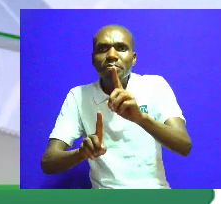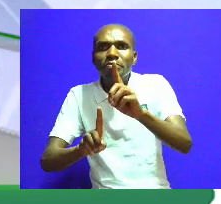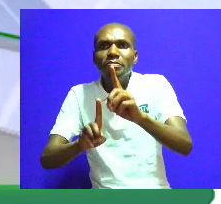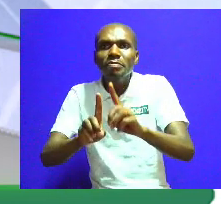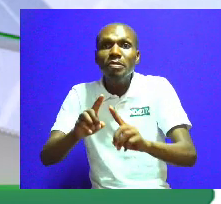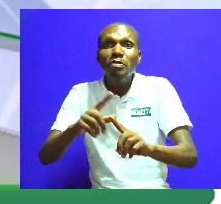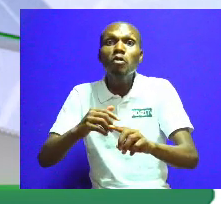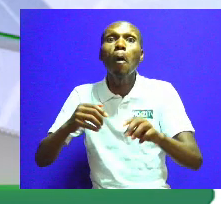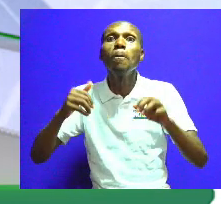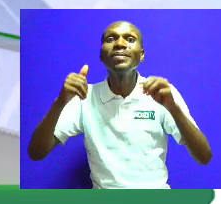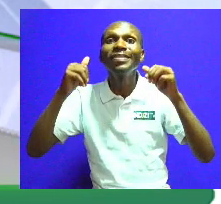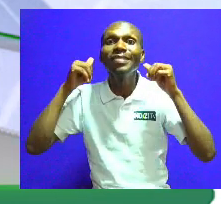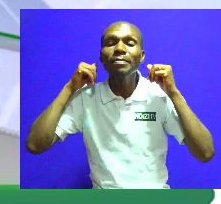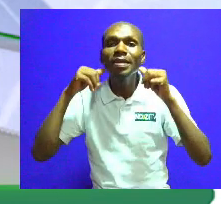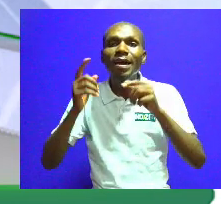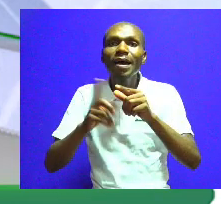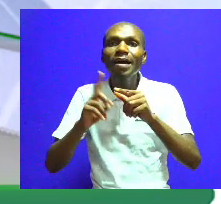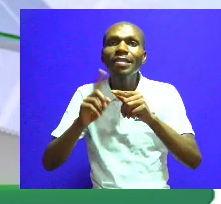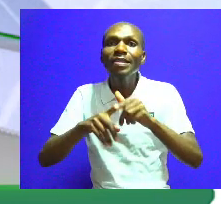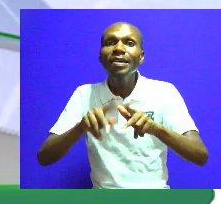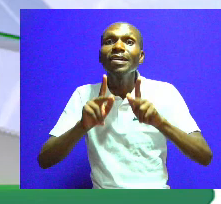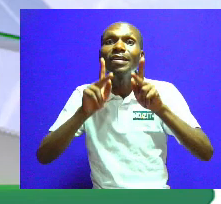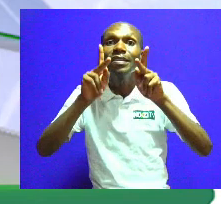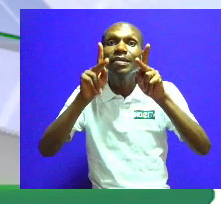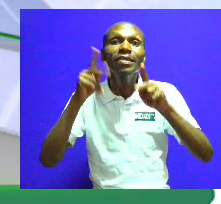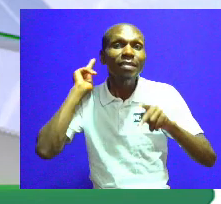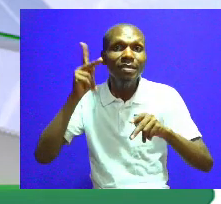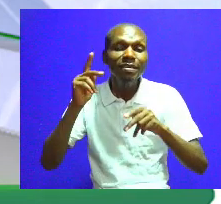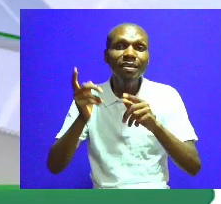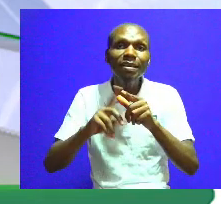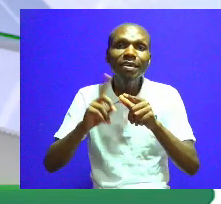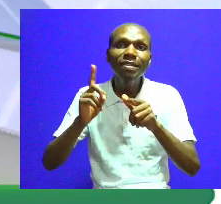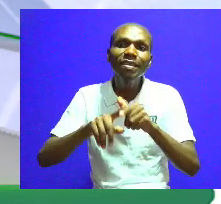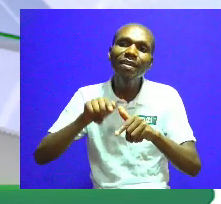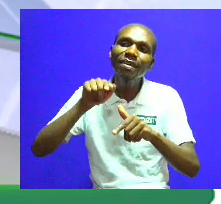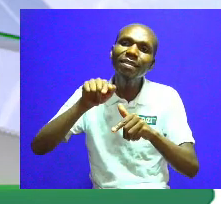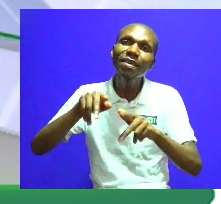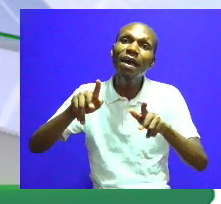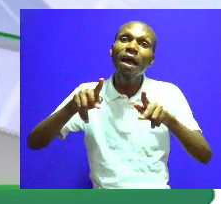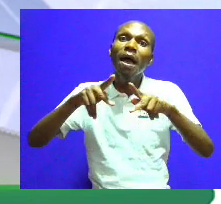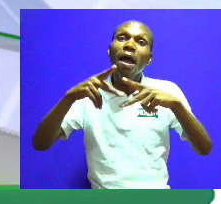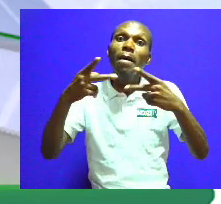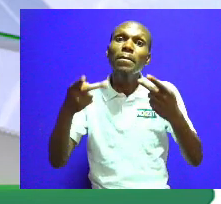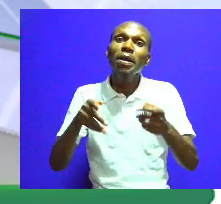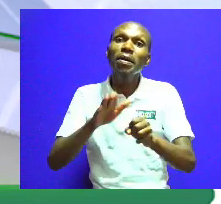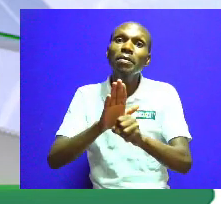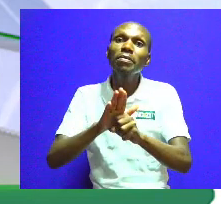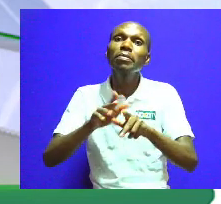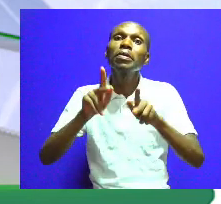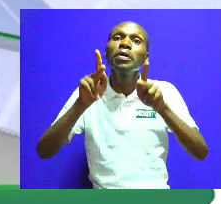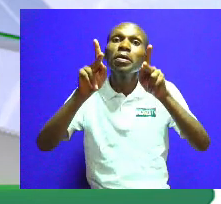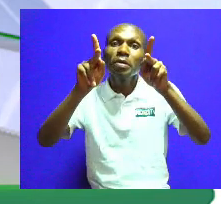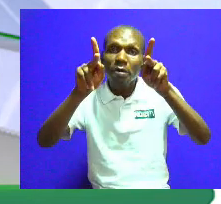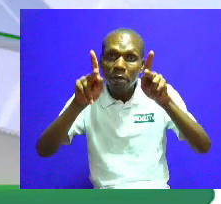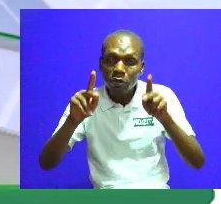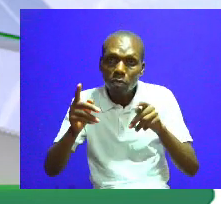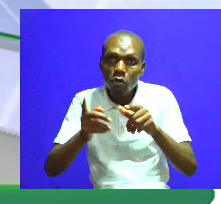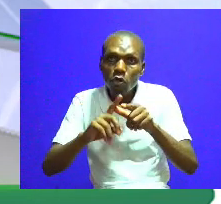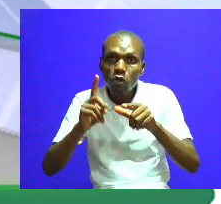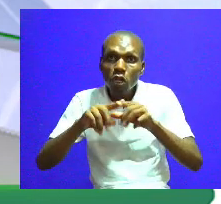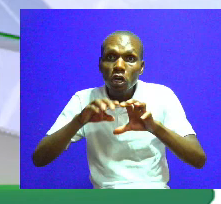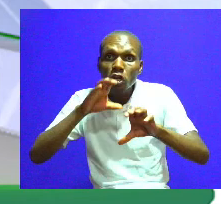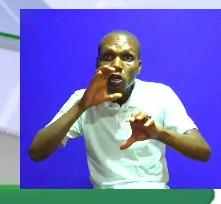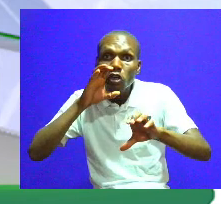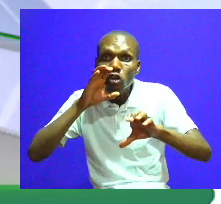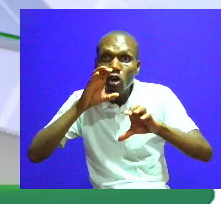meli ya Nyamira wetera Kisumu wetera Kisii goika asechinse mo chirichia Kisumu Hukuwa na umutendenelio